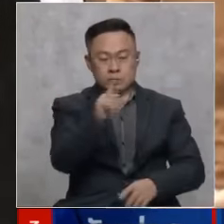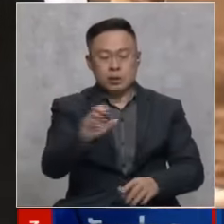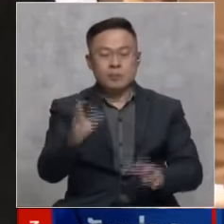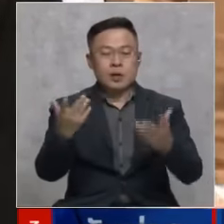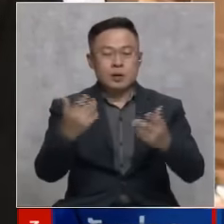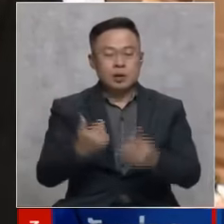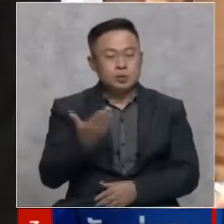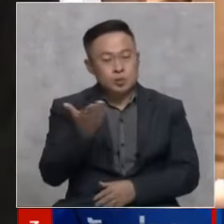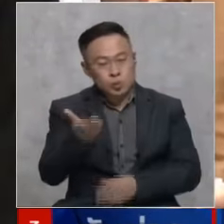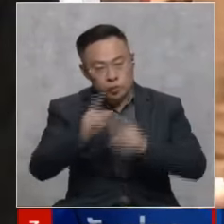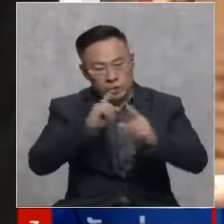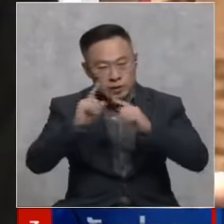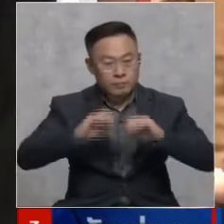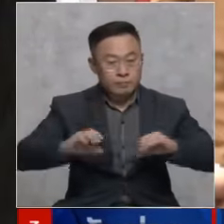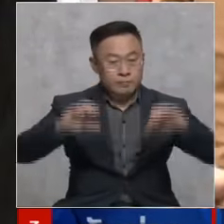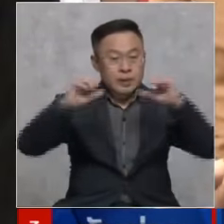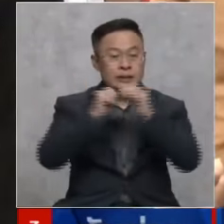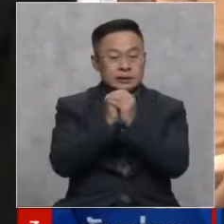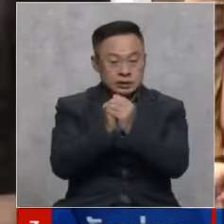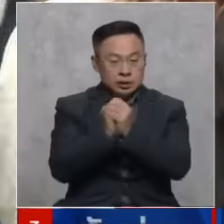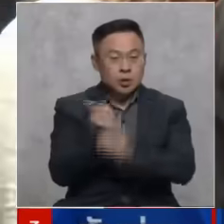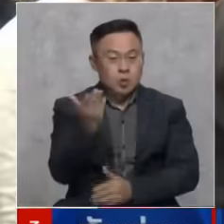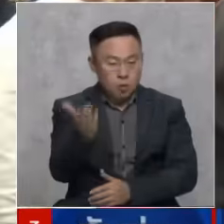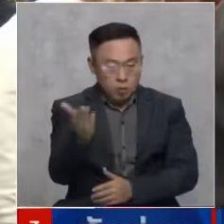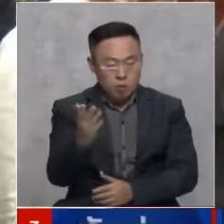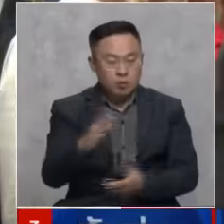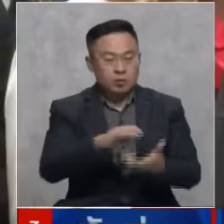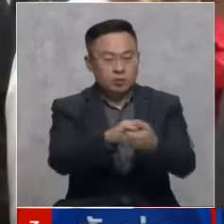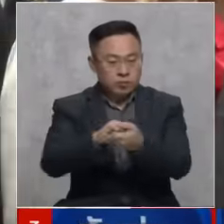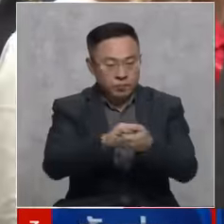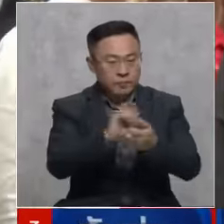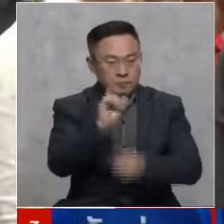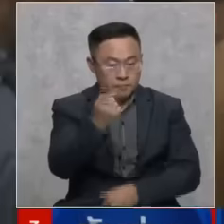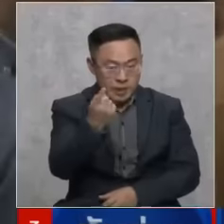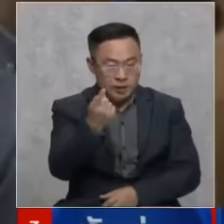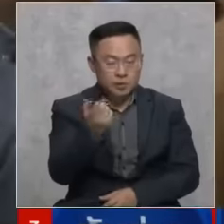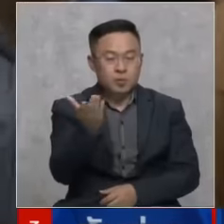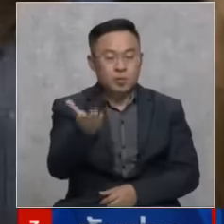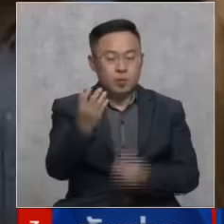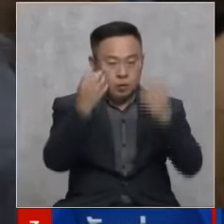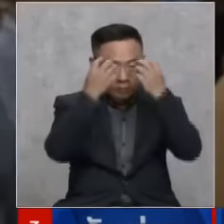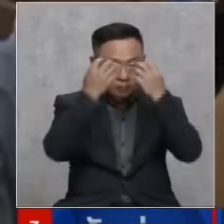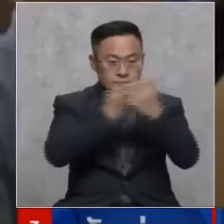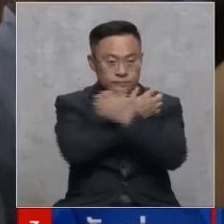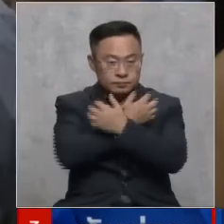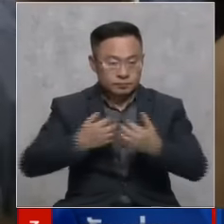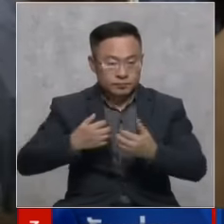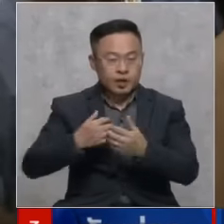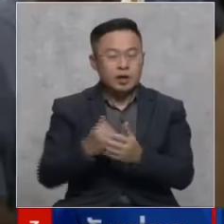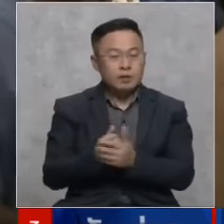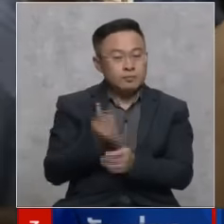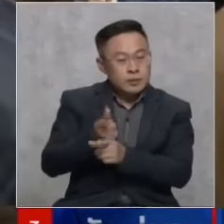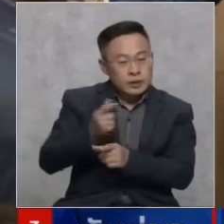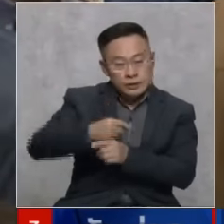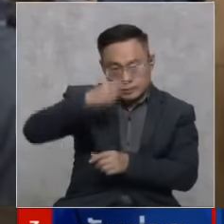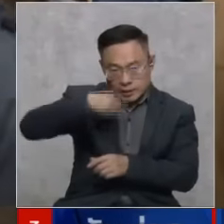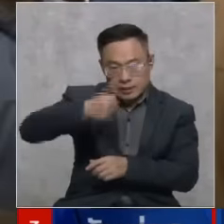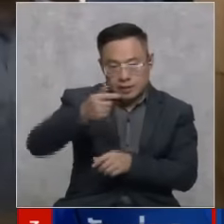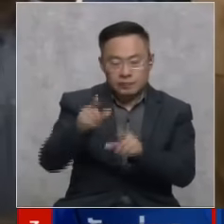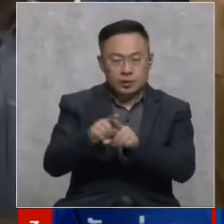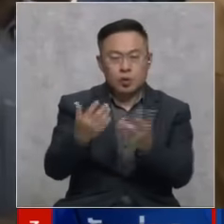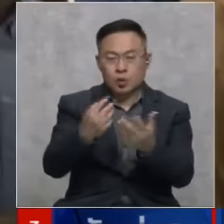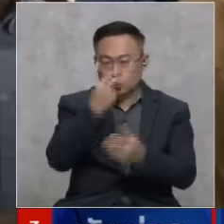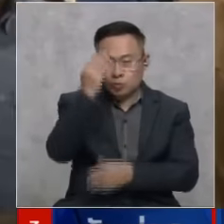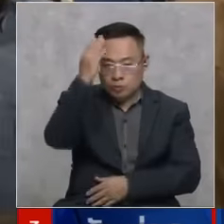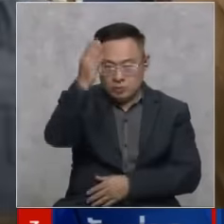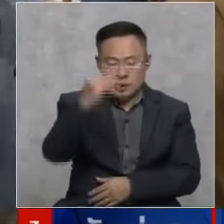บอกว่ากำลังดำเนินการเรื่องนี้เหมือนกันเหมือนในอดีตนะคะเดี๋ยวดูระหว่างการรอดูอีกไม่กี่เดือนข้างหน้าคุณผู้ชม